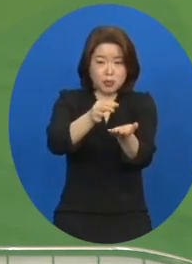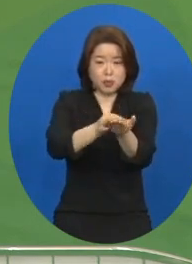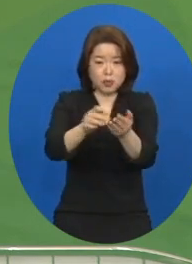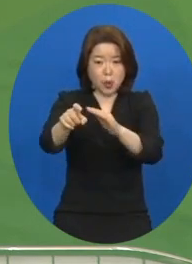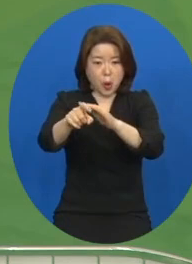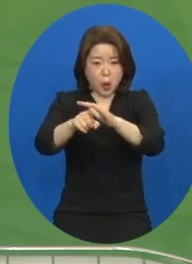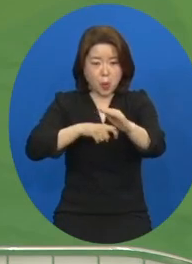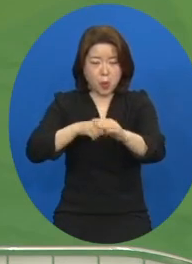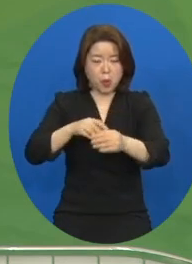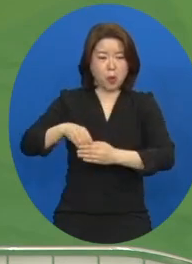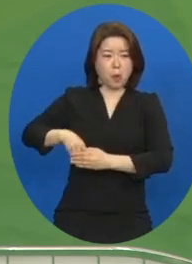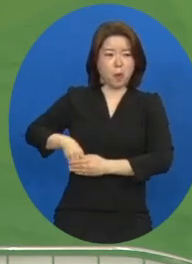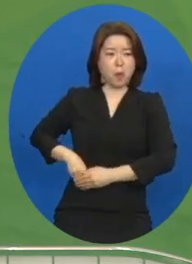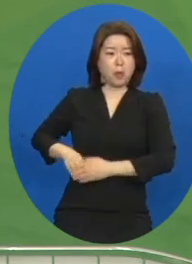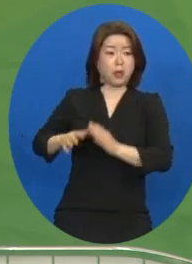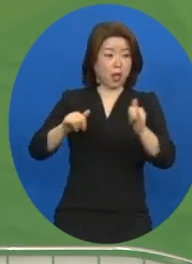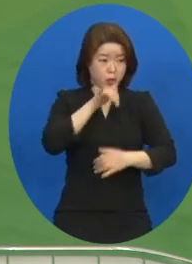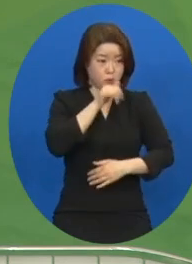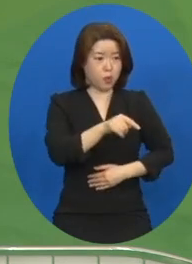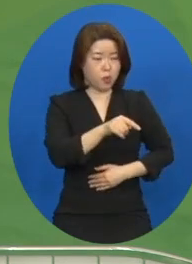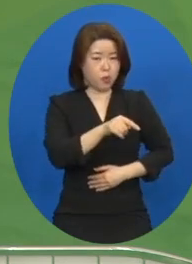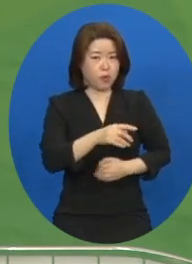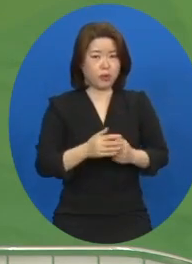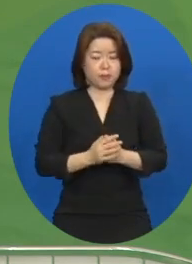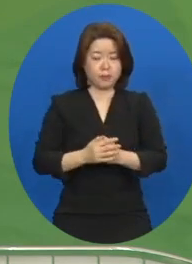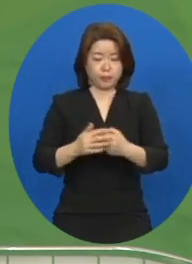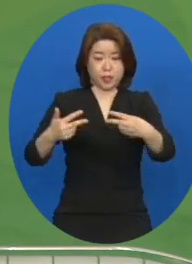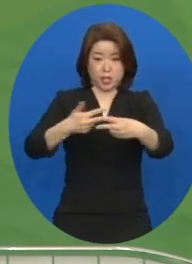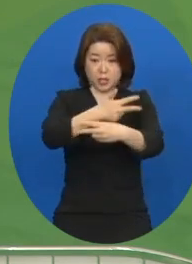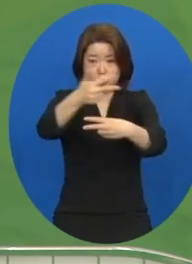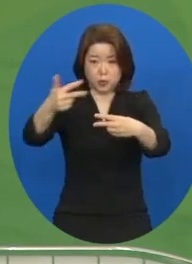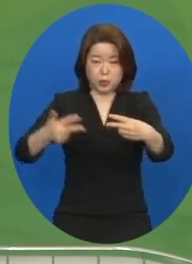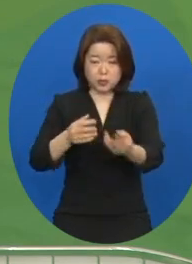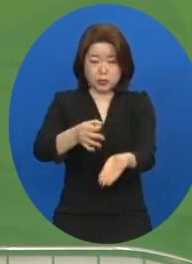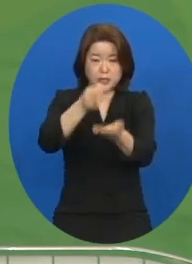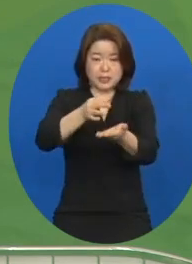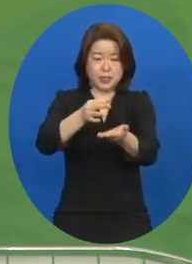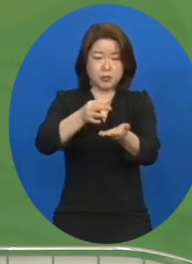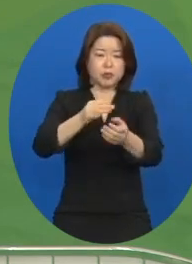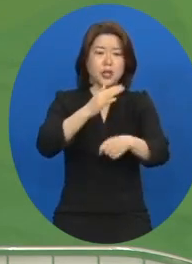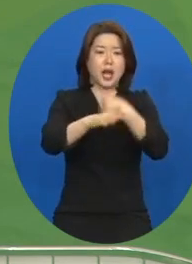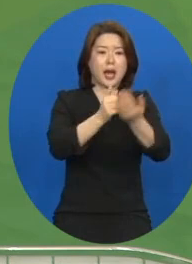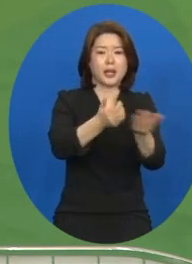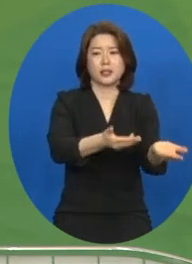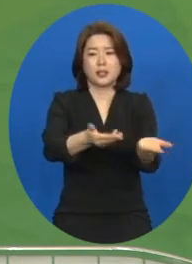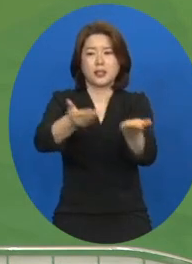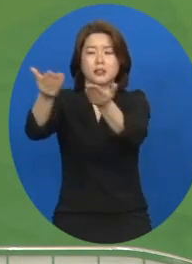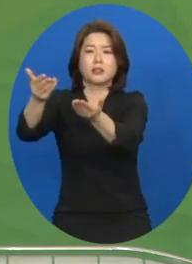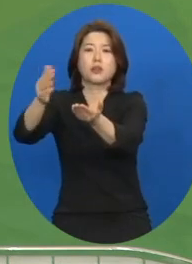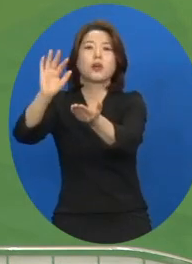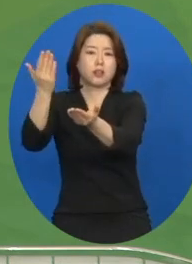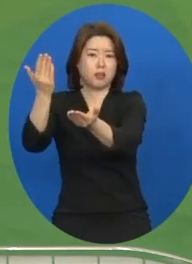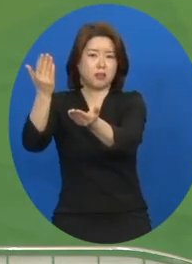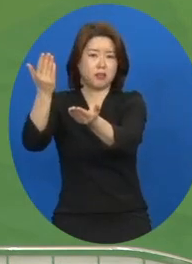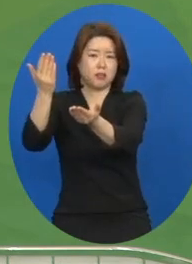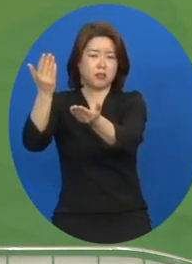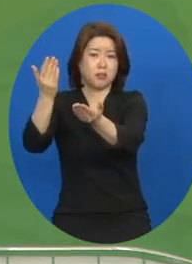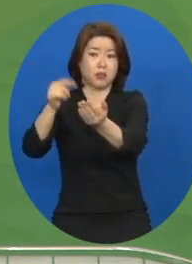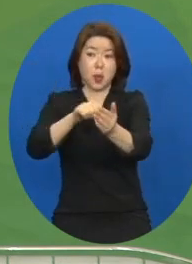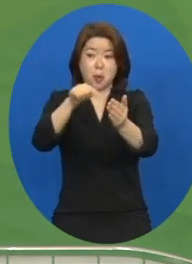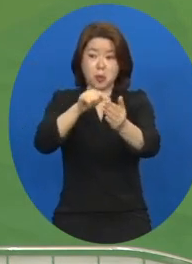도적질해서 숨긴 자가 있다. 여리고성의 재물은 하나님께 바쳐진 재물입니다.